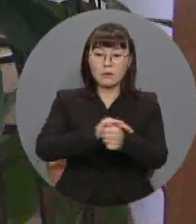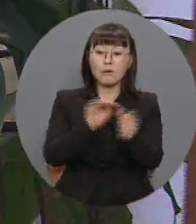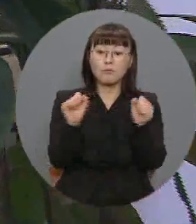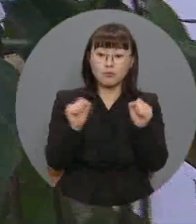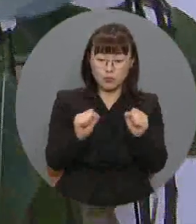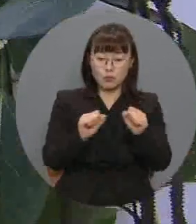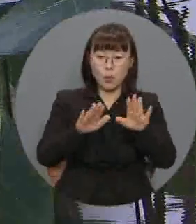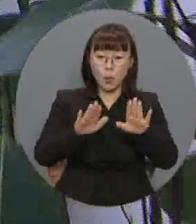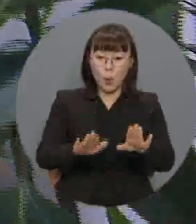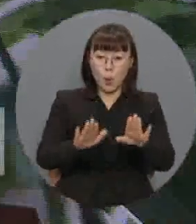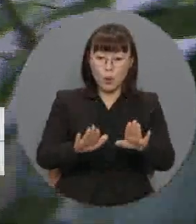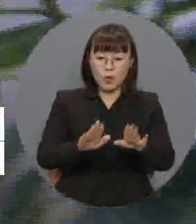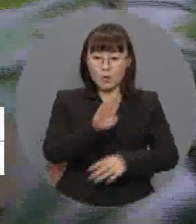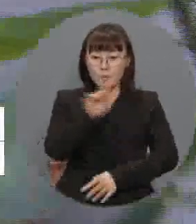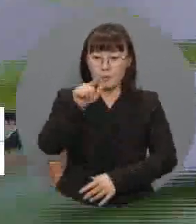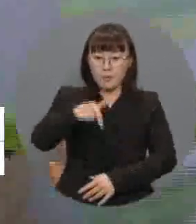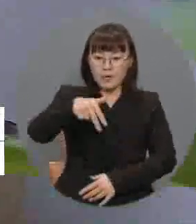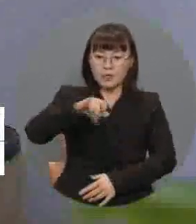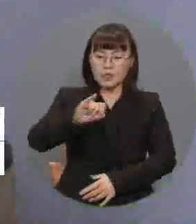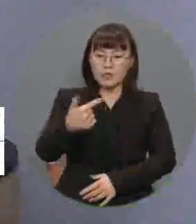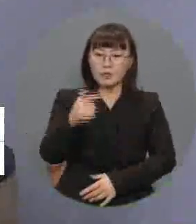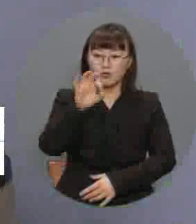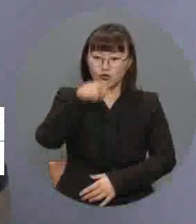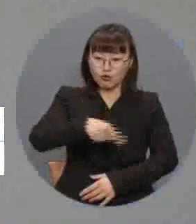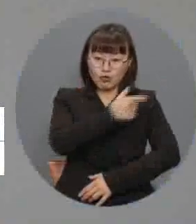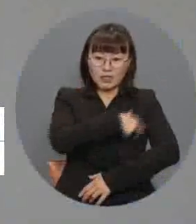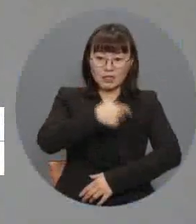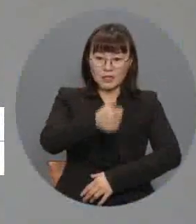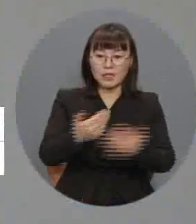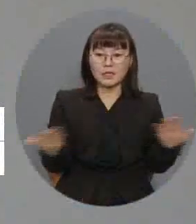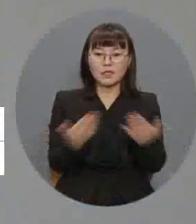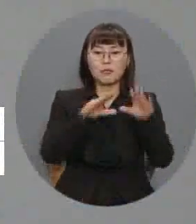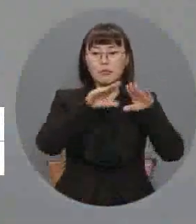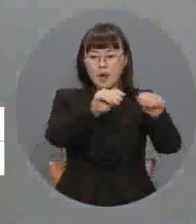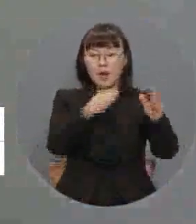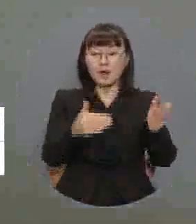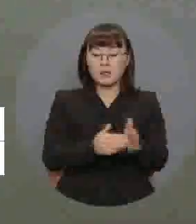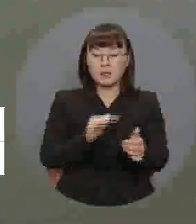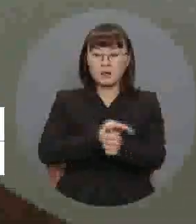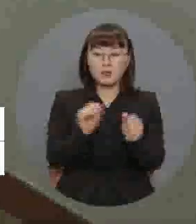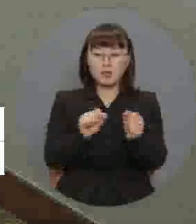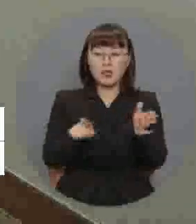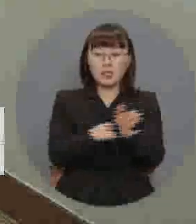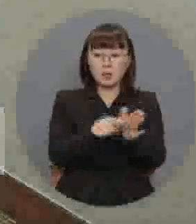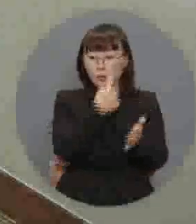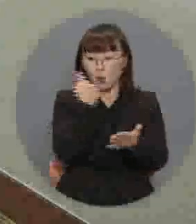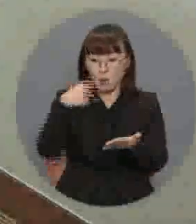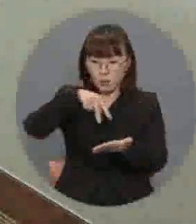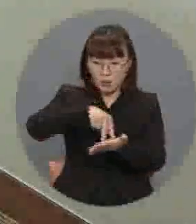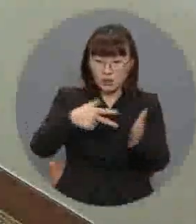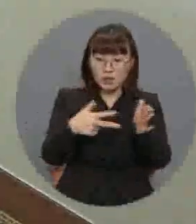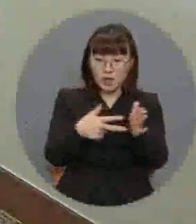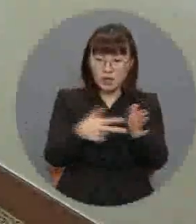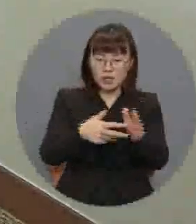경상북도는 오늘 박진우 이사장의 직무를 정지시키는 한편 경북신용보증재단에 대해